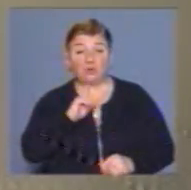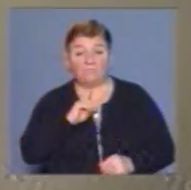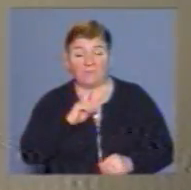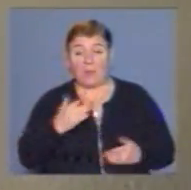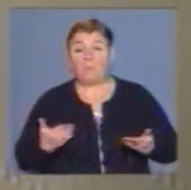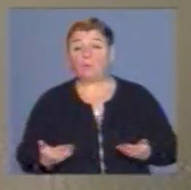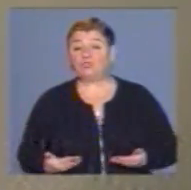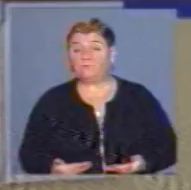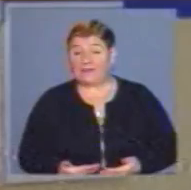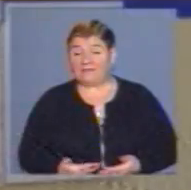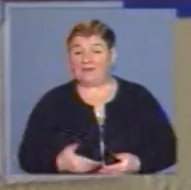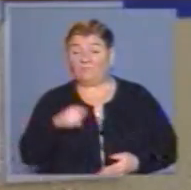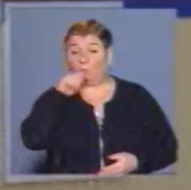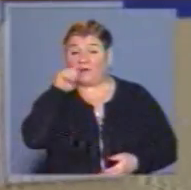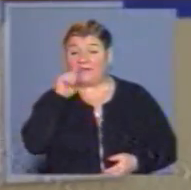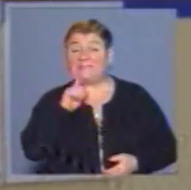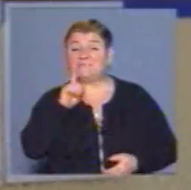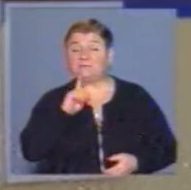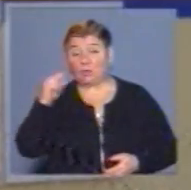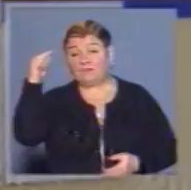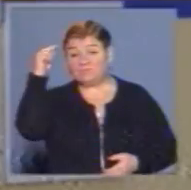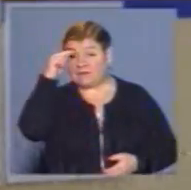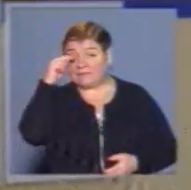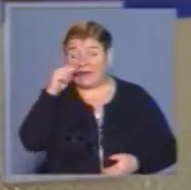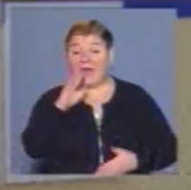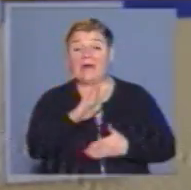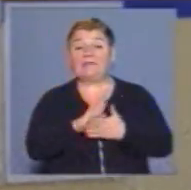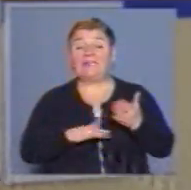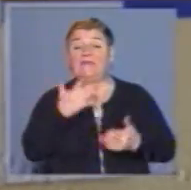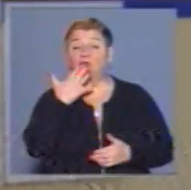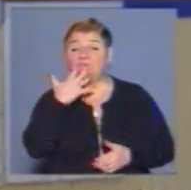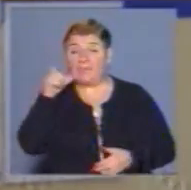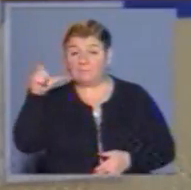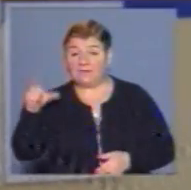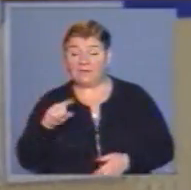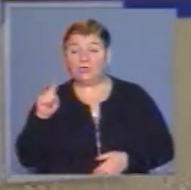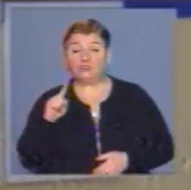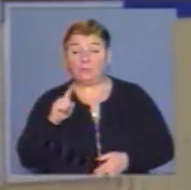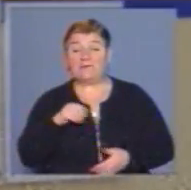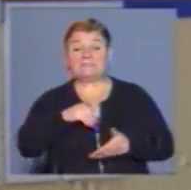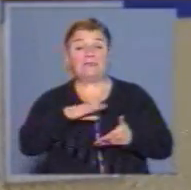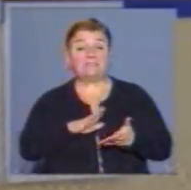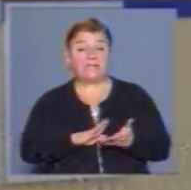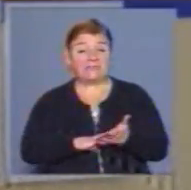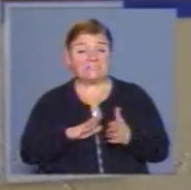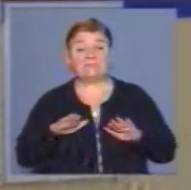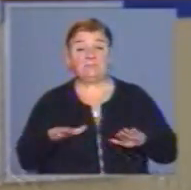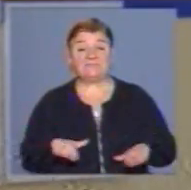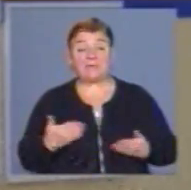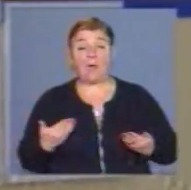зв'язку з навчанням. Далі ці іноземці мають 7 робочих днів для того, щоб знятися з реєстрації місця проживання